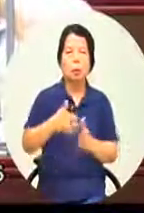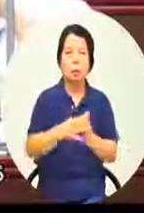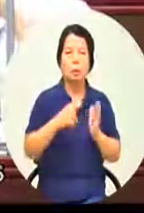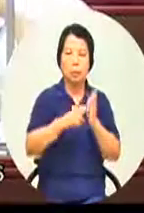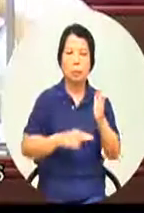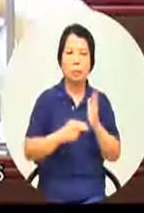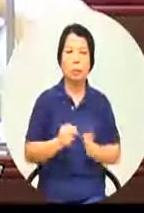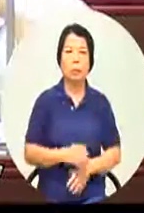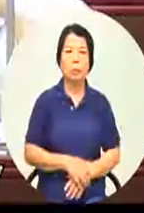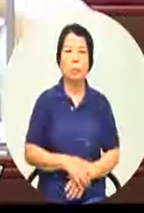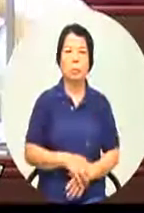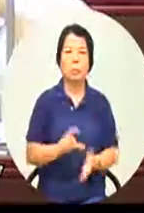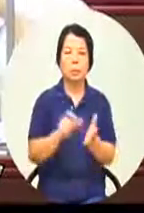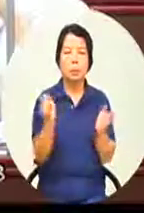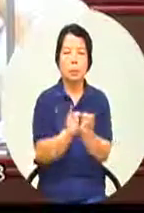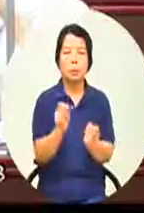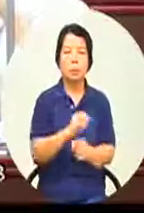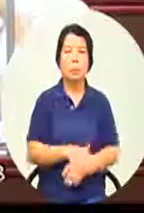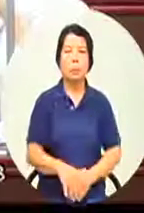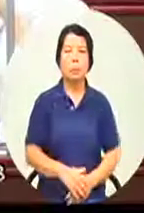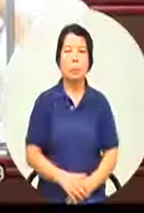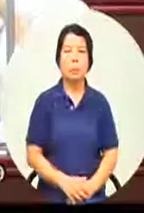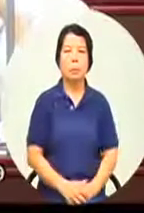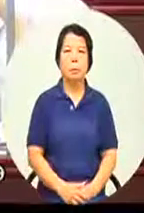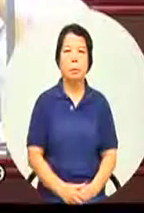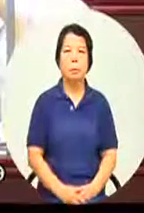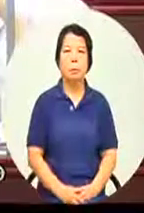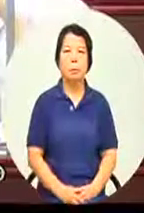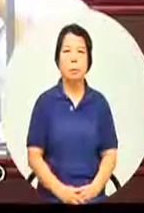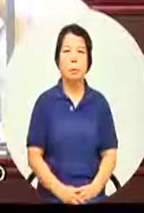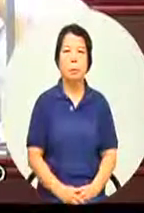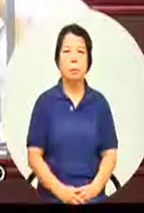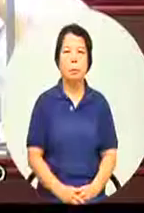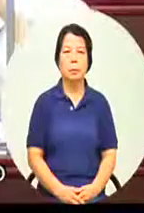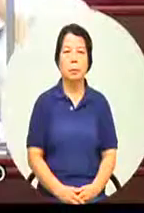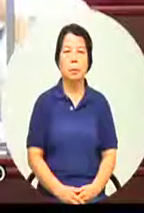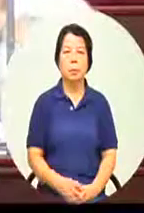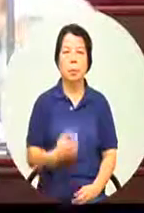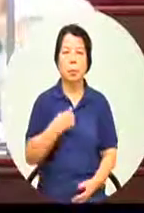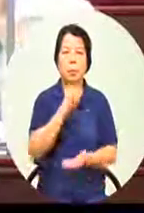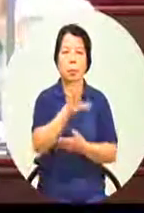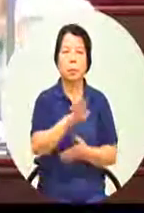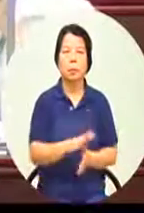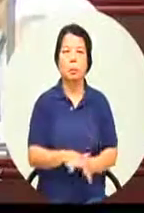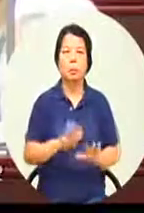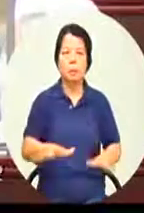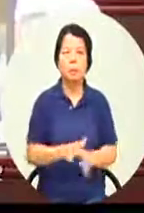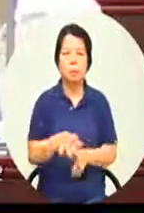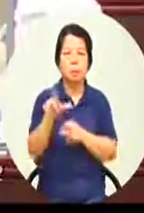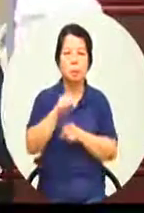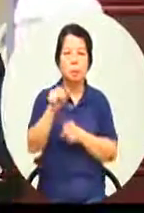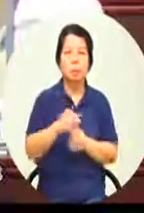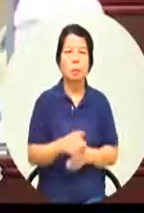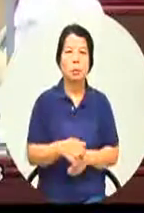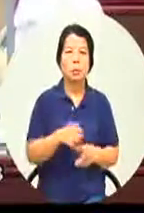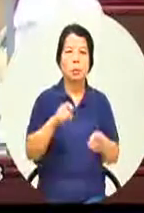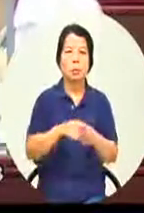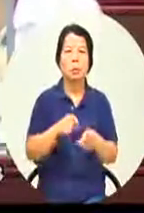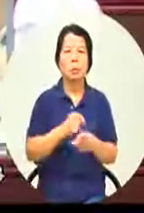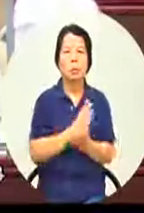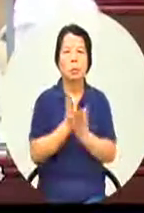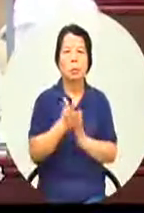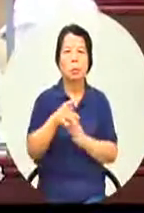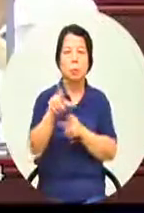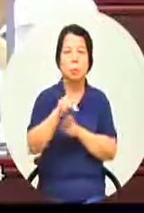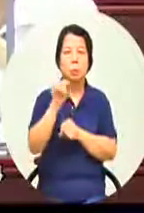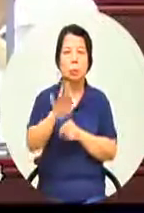一下好吗？很简短的，那我们的施工的方式。 跟议员报告了，我们目前是按照这个工种的项目是主项，就是最主